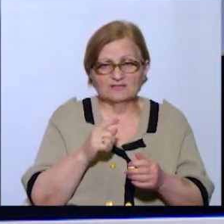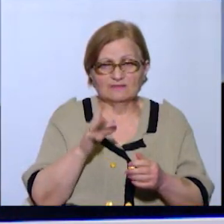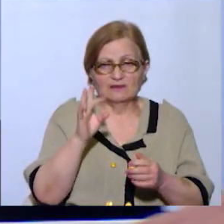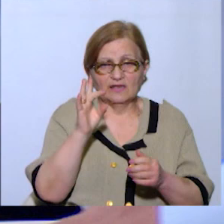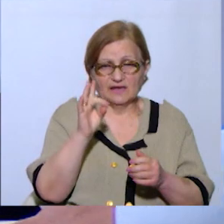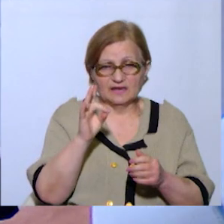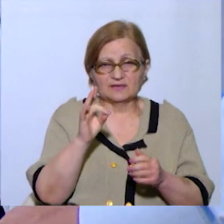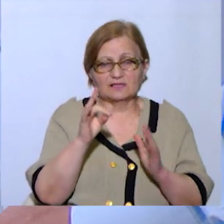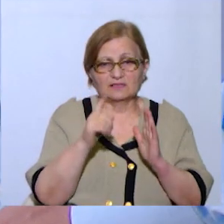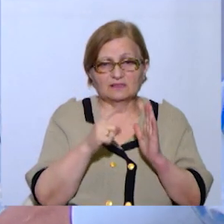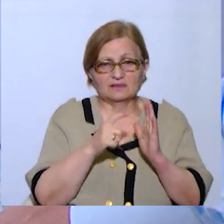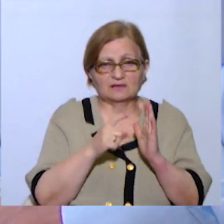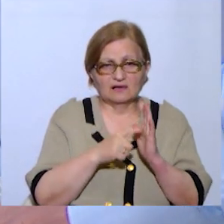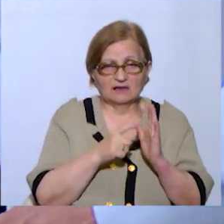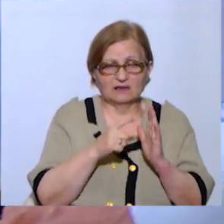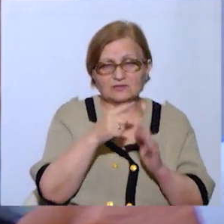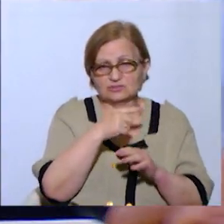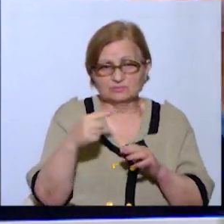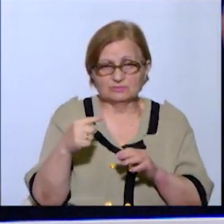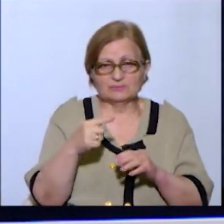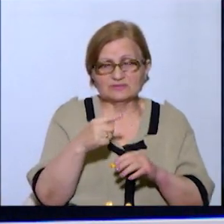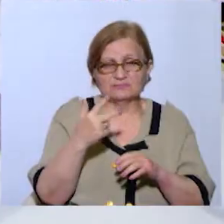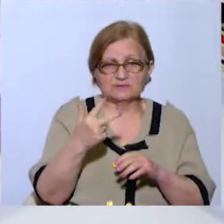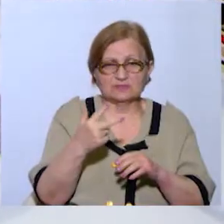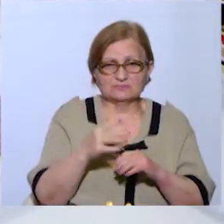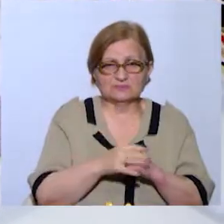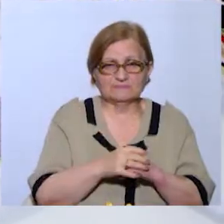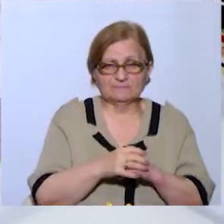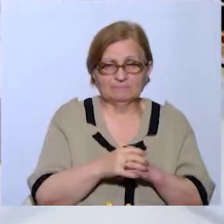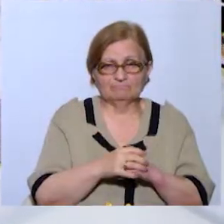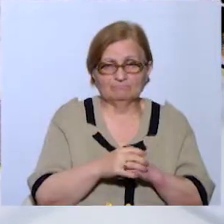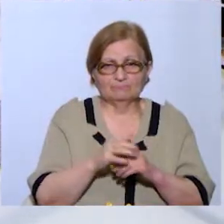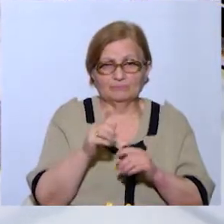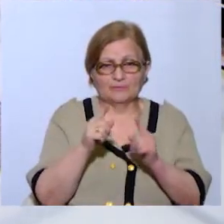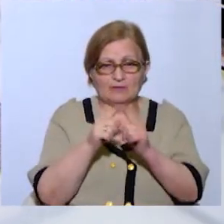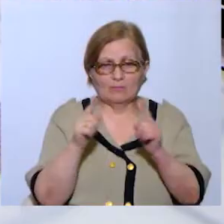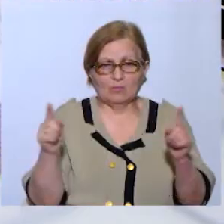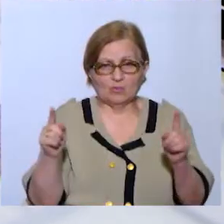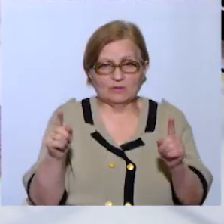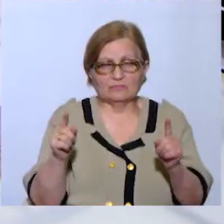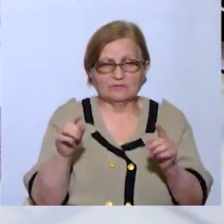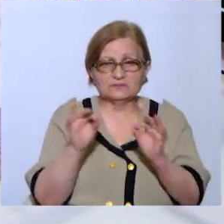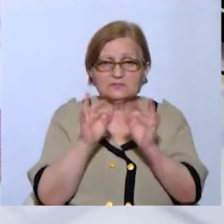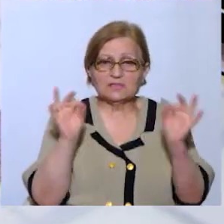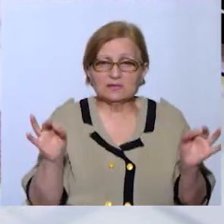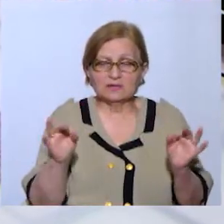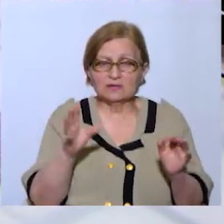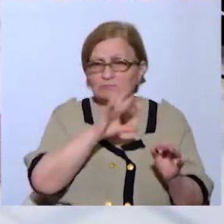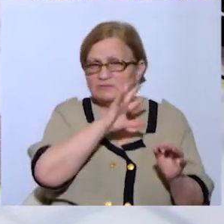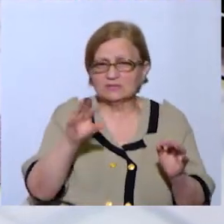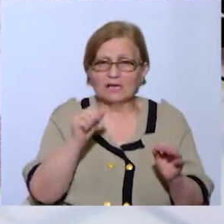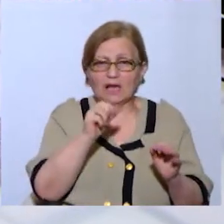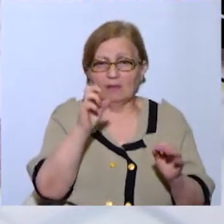R-ი შეფარდებული ფესვის ამთან. მოდი დავწეროთ მონაკვეთის გაზომვის აქსიომა, რომ მთლიანი AB